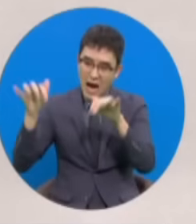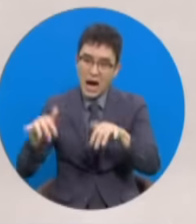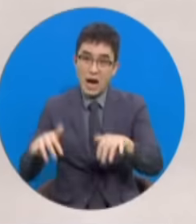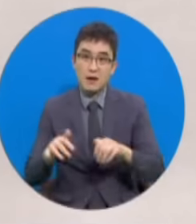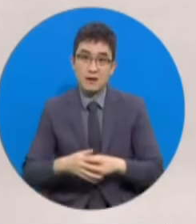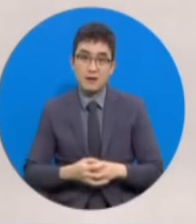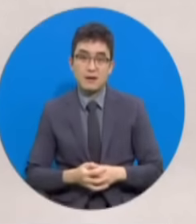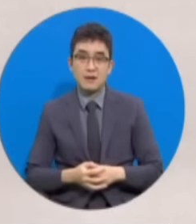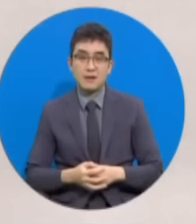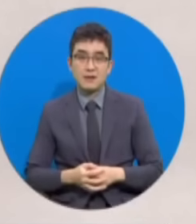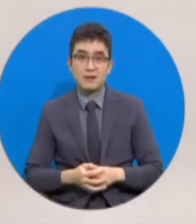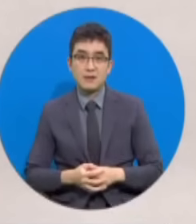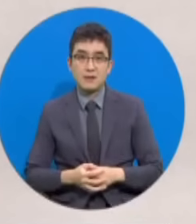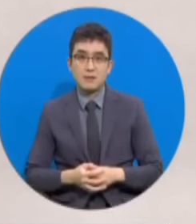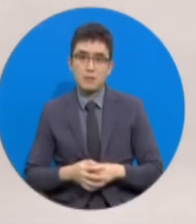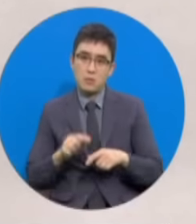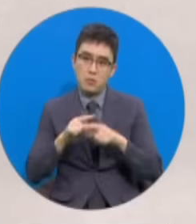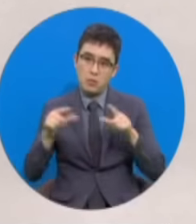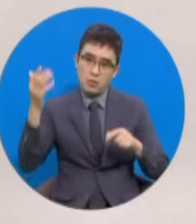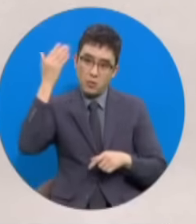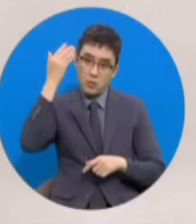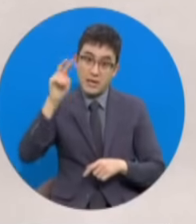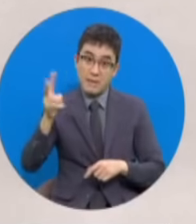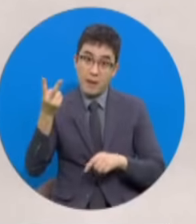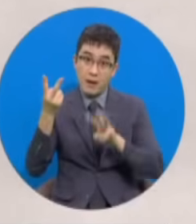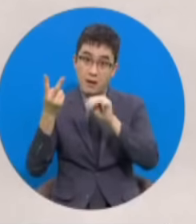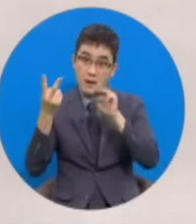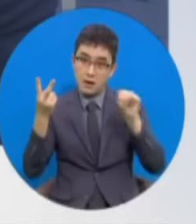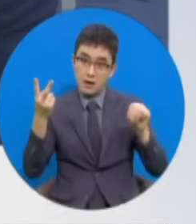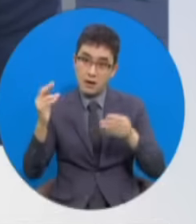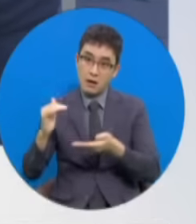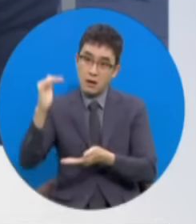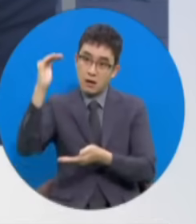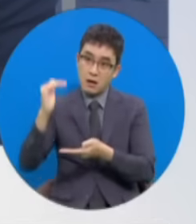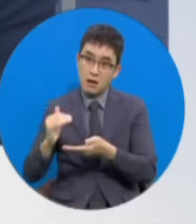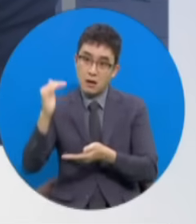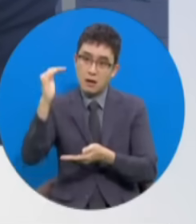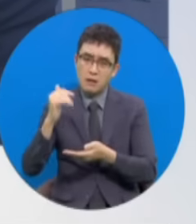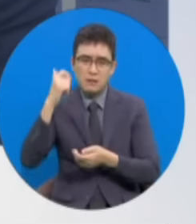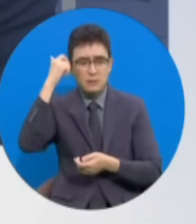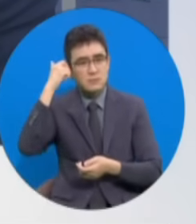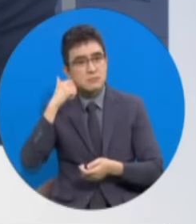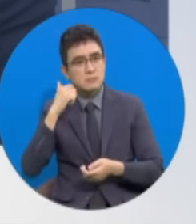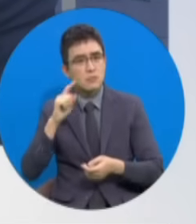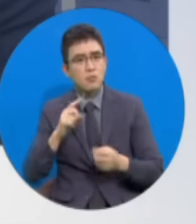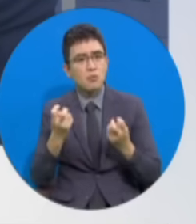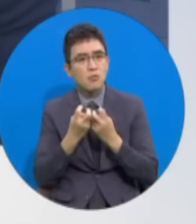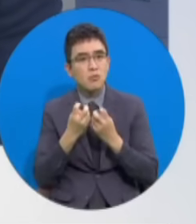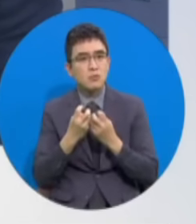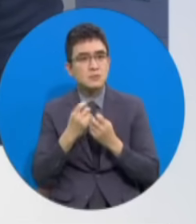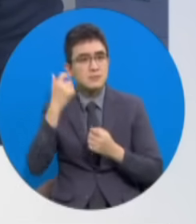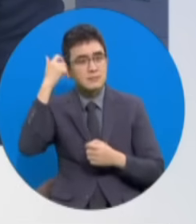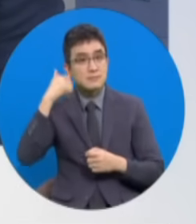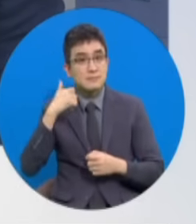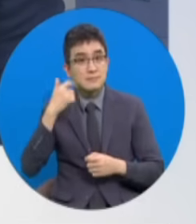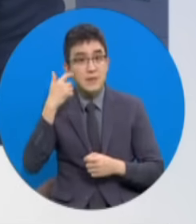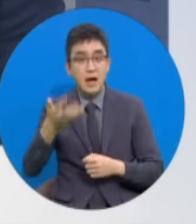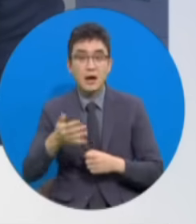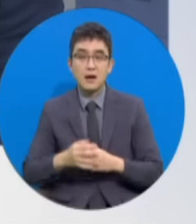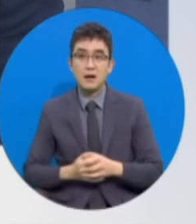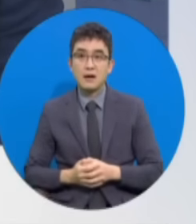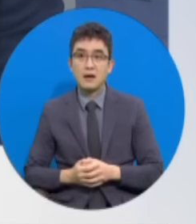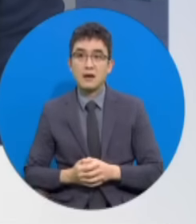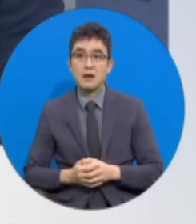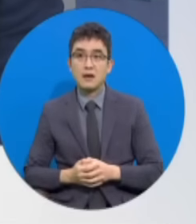많은 양의 비가 내린 건데 통상 200mm의 누적 강수량이면 어느 정도인 겁니까? 이게 많다는 건 알겠는데 어느 정도로 많은 양의 비인